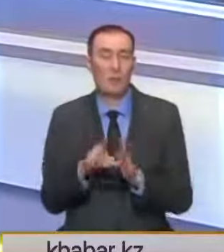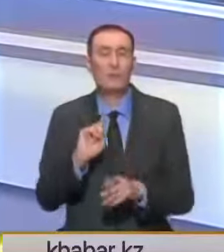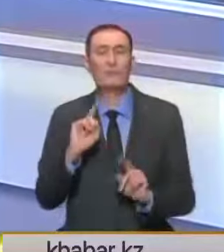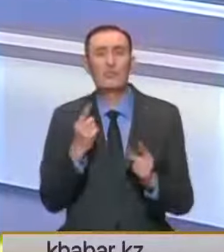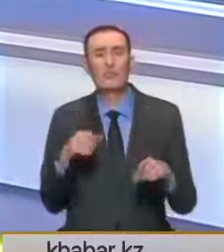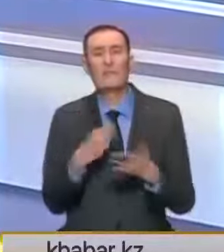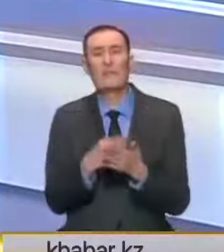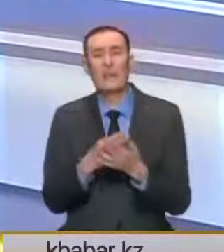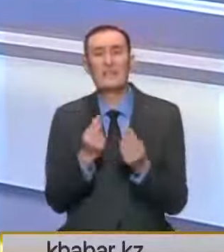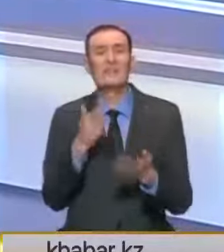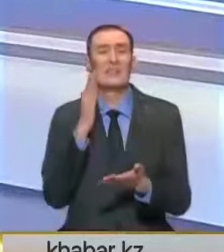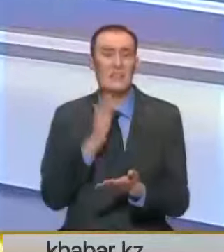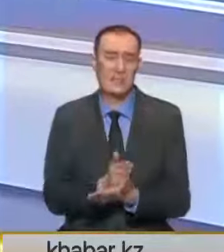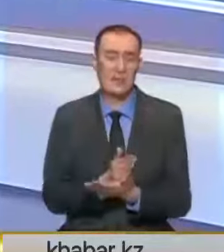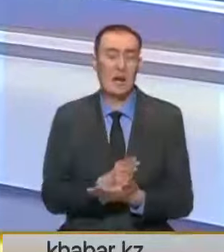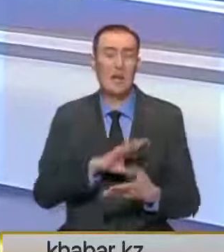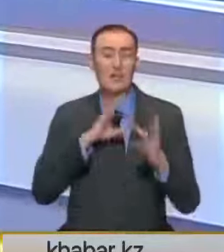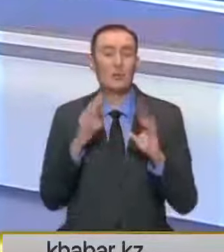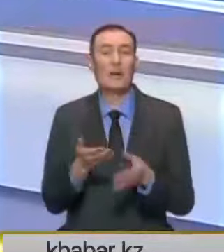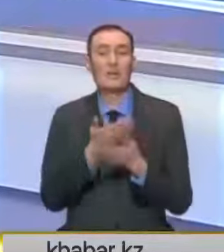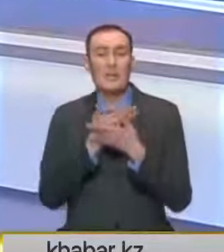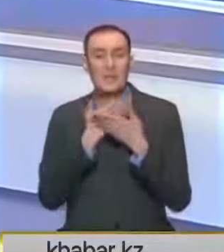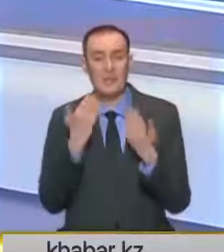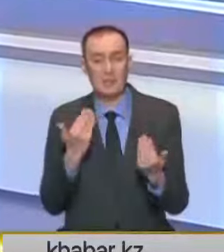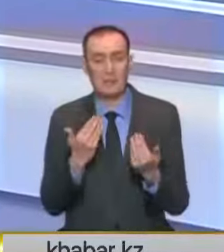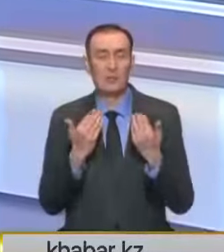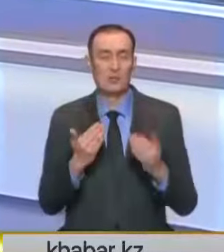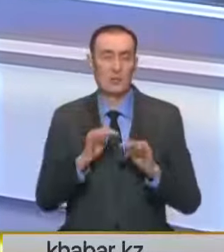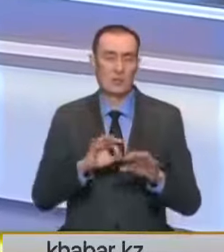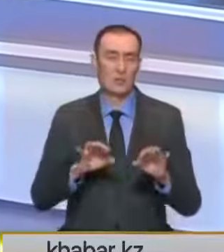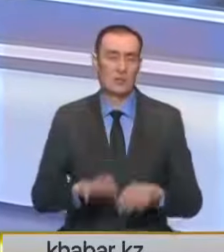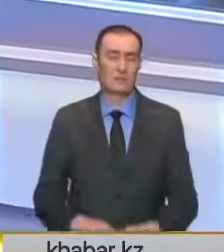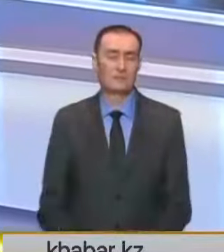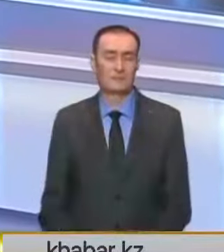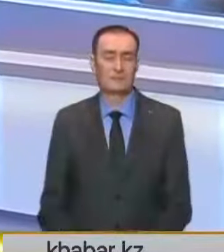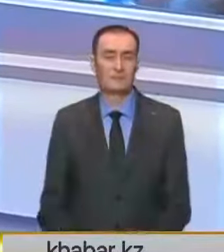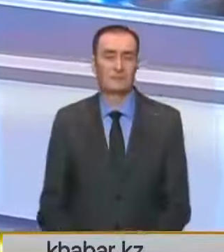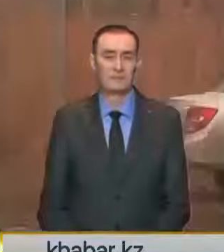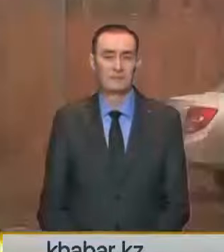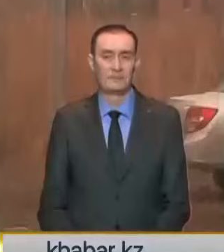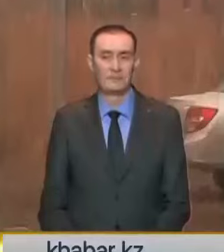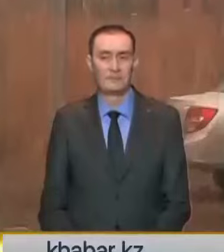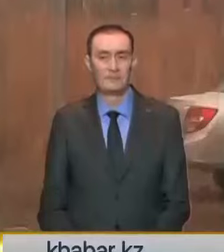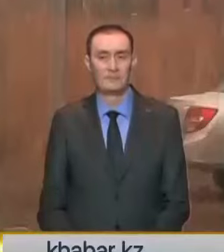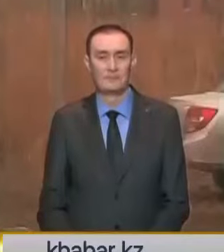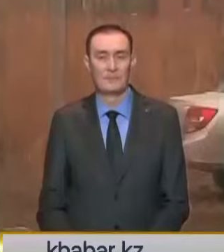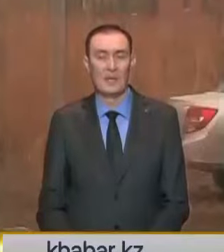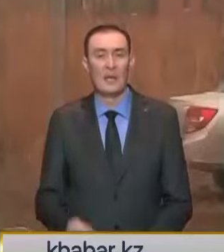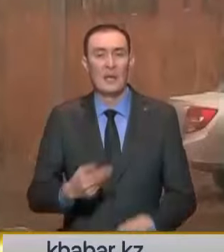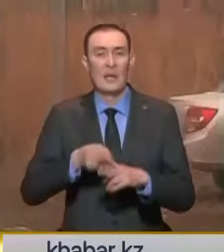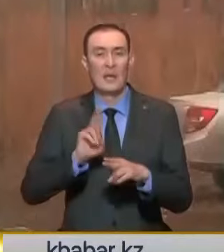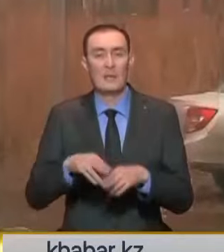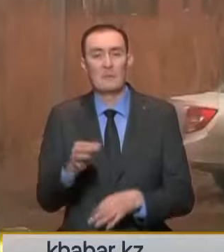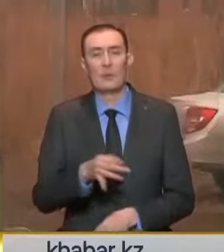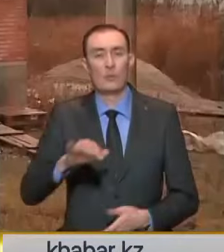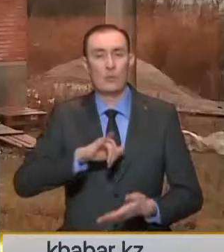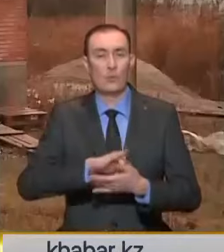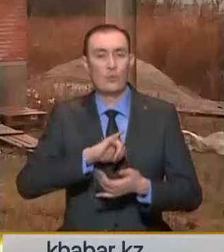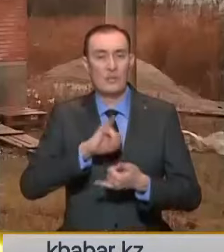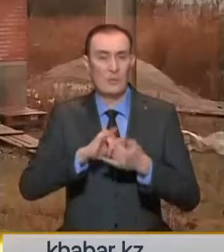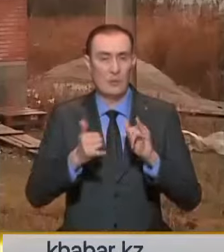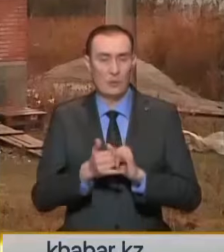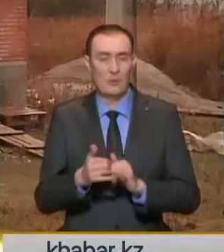почему финансирование есть, а результата таки нет, выясняла Анель Есенбердина. Этот микрорайон Усть-Каменогорска